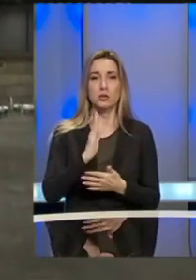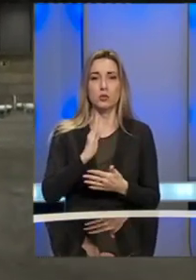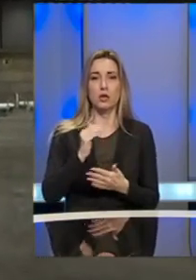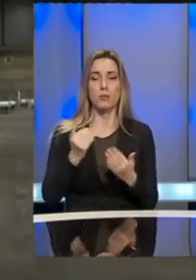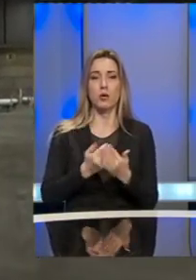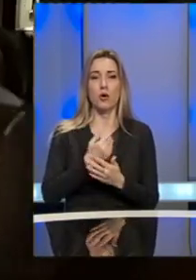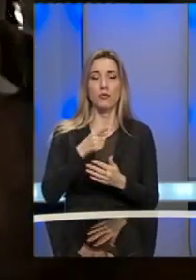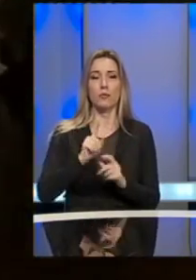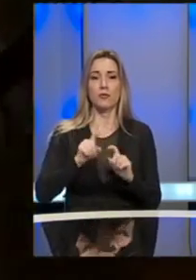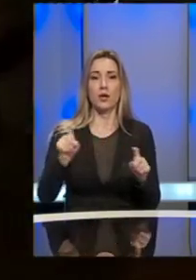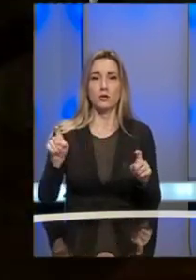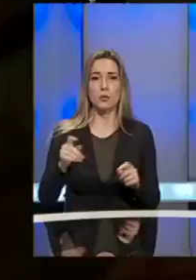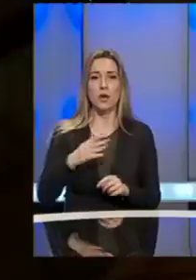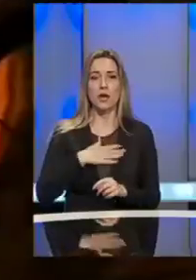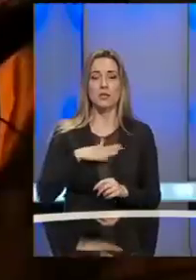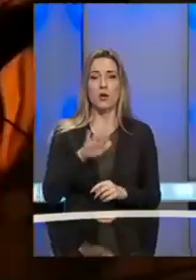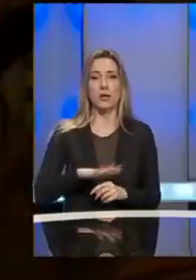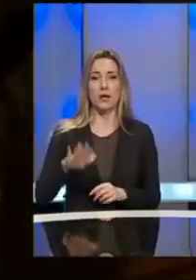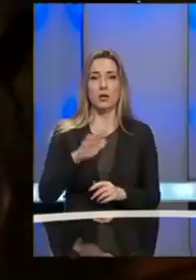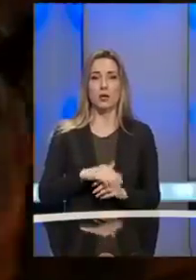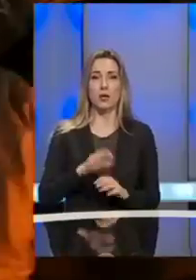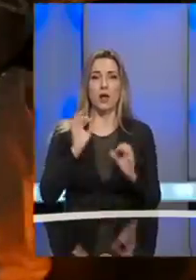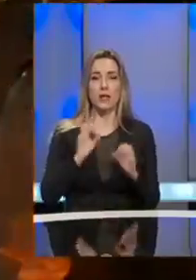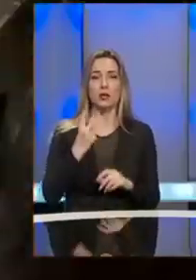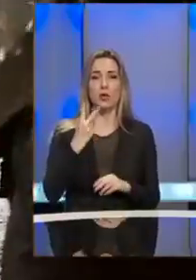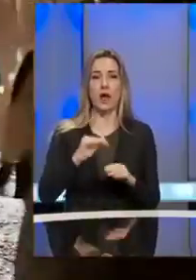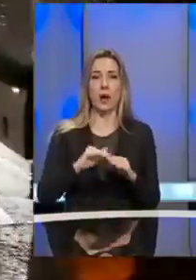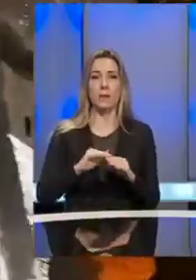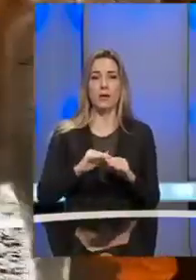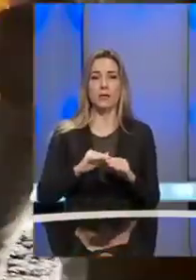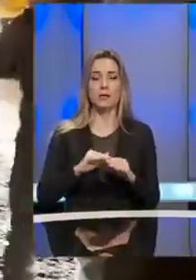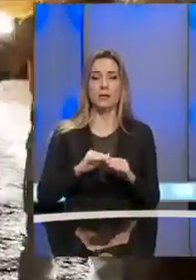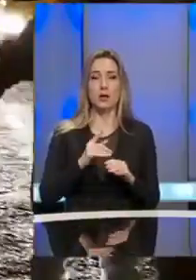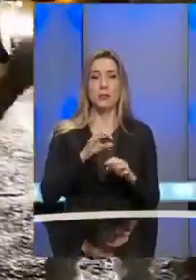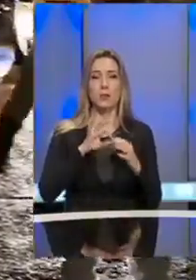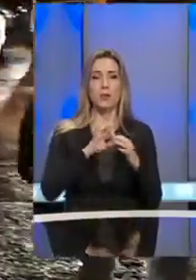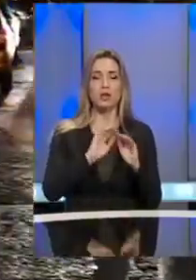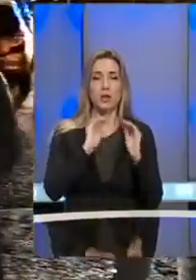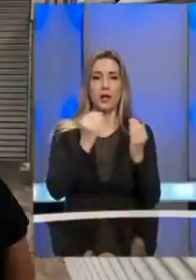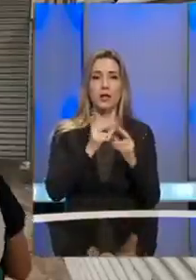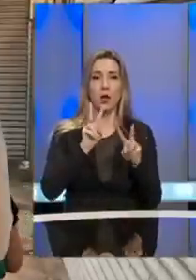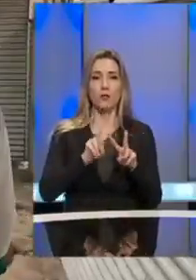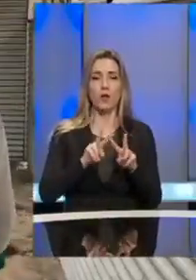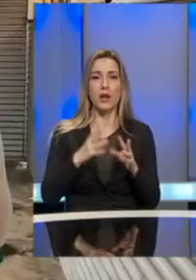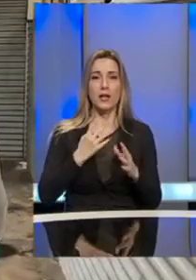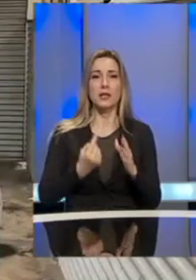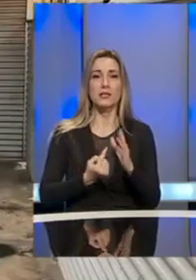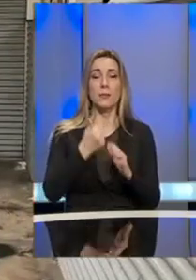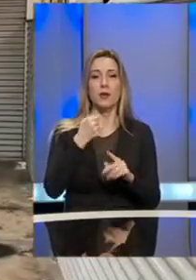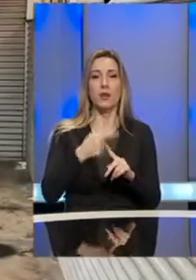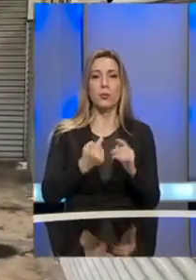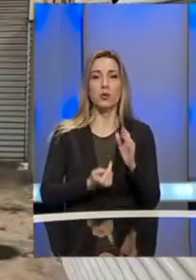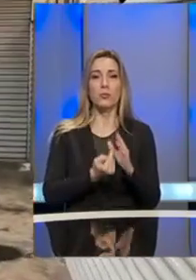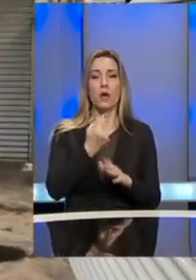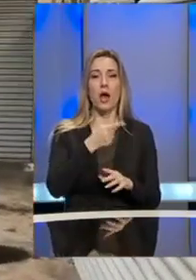novim koronavirusom na svojoj teritoriji. Tačno 2 mjeseca po uvođenju karantina u Wuhanu, a gdje se virus pojavio prvi put